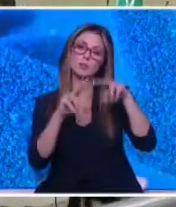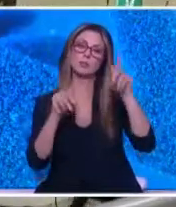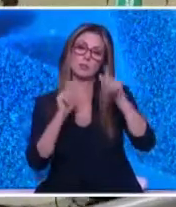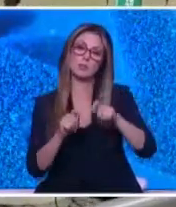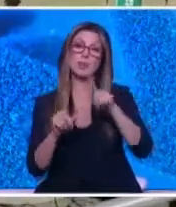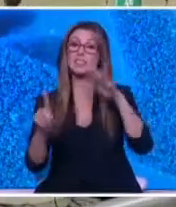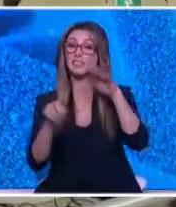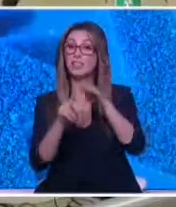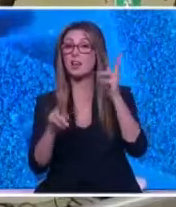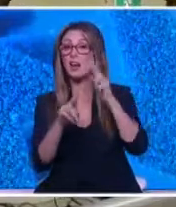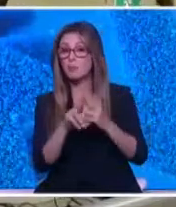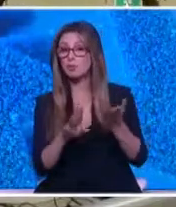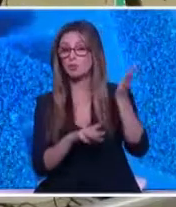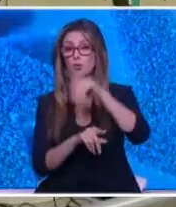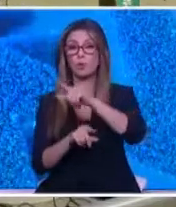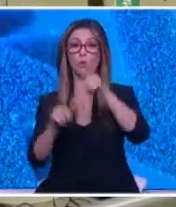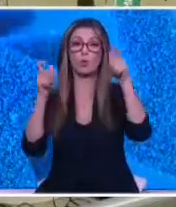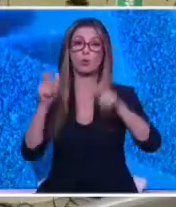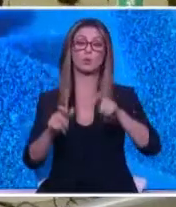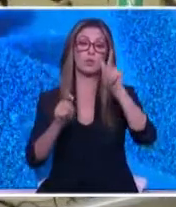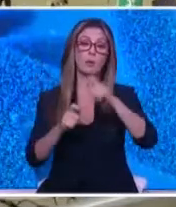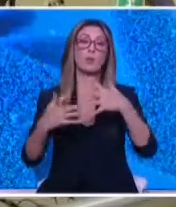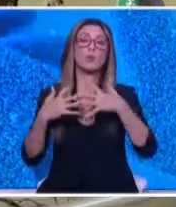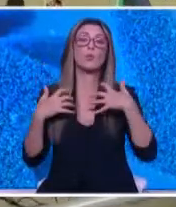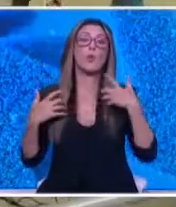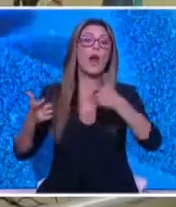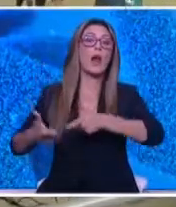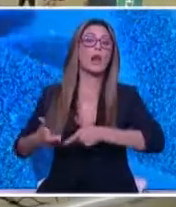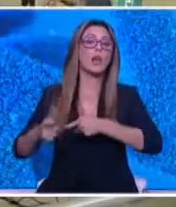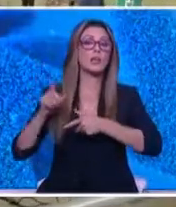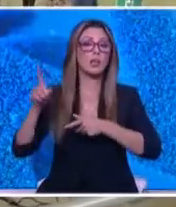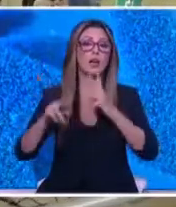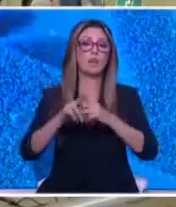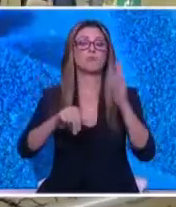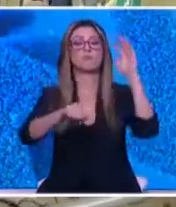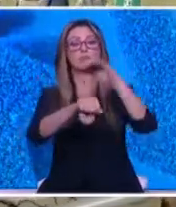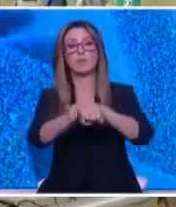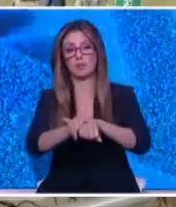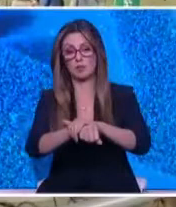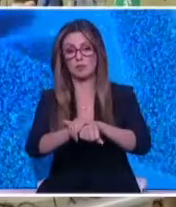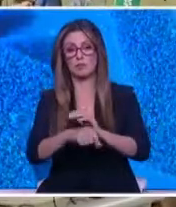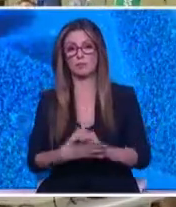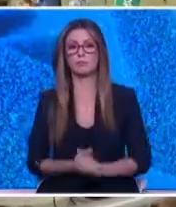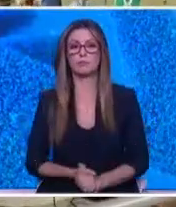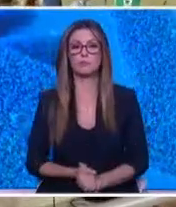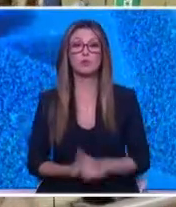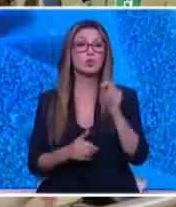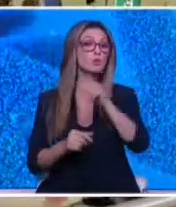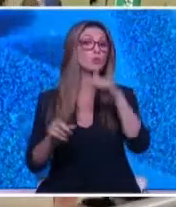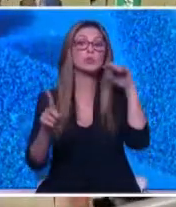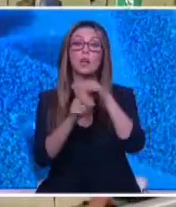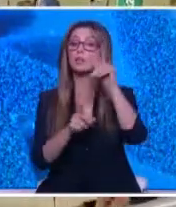saldırının hemen ardından orada bulunan güvenlik yetkilileri tarafından gözaltına alındı. Ama tabii bu